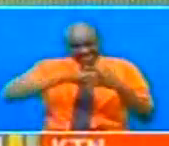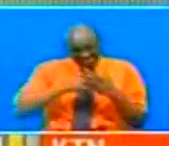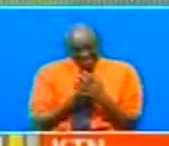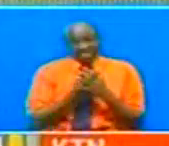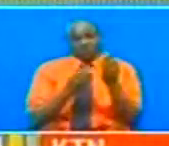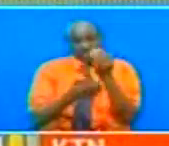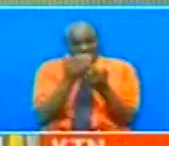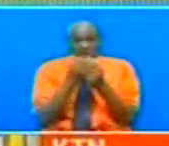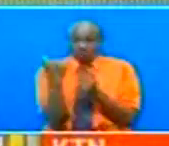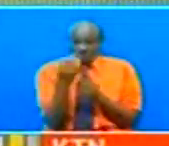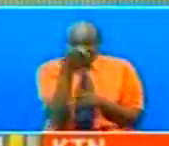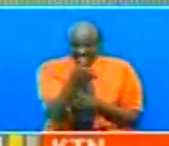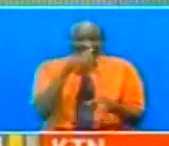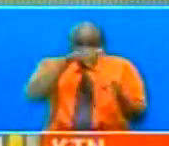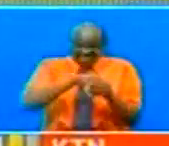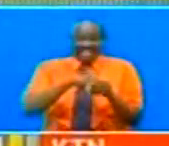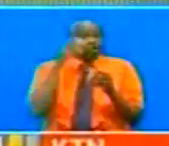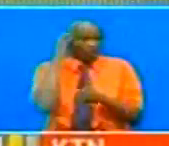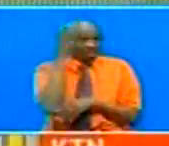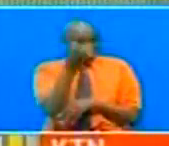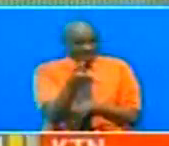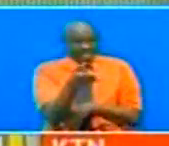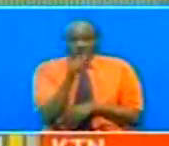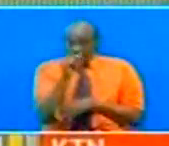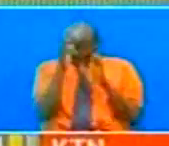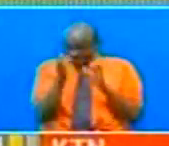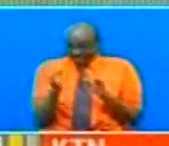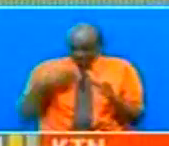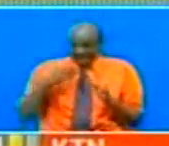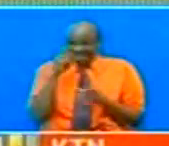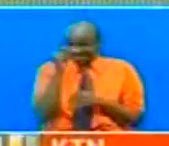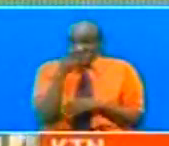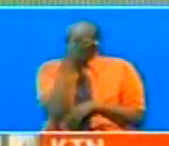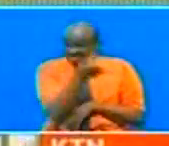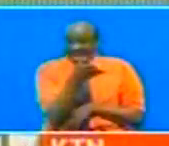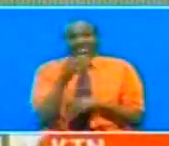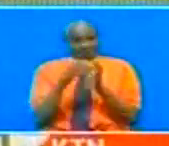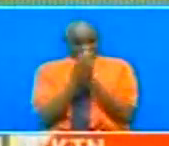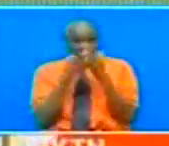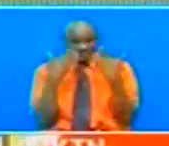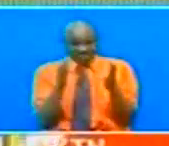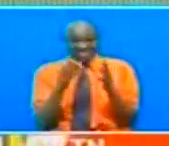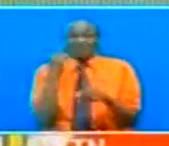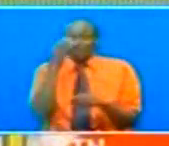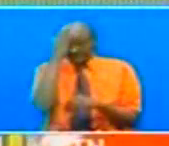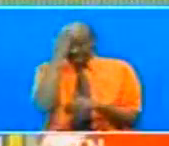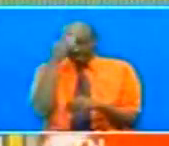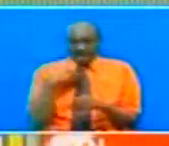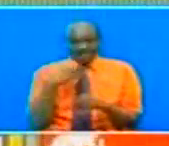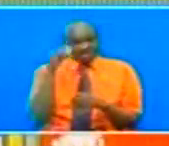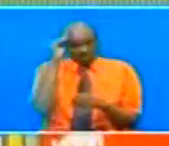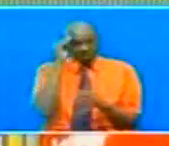malezi chuoni. Kamchemenza alifika Egerton na sasa natupambia makala yetu ya kila Jumatatu, elimu na